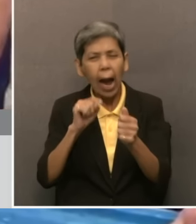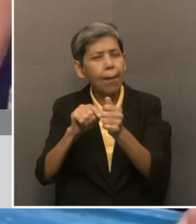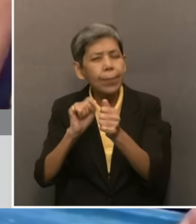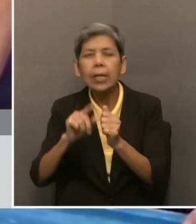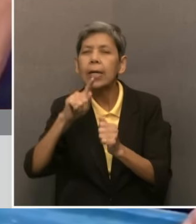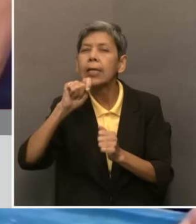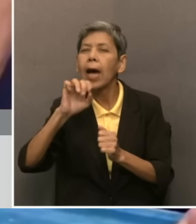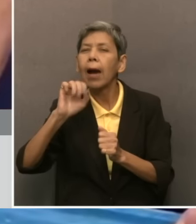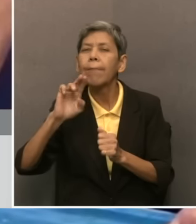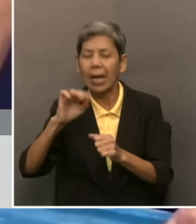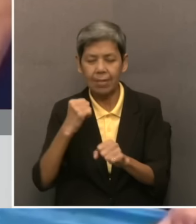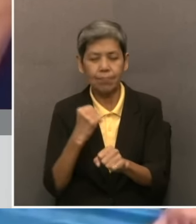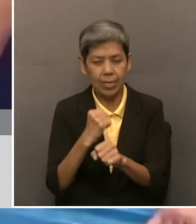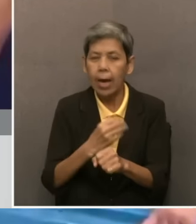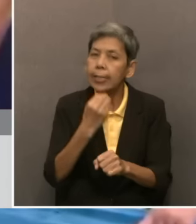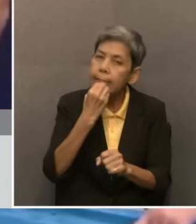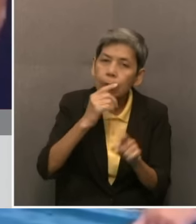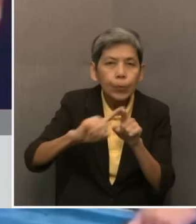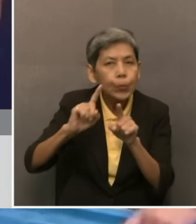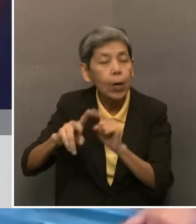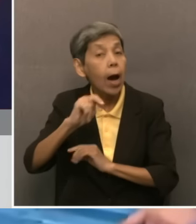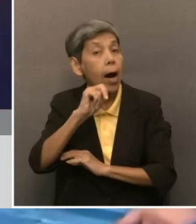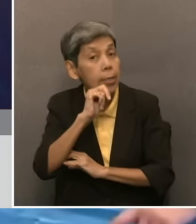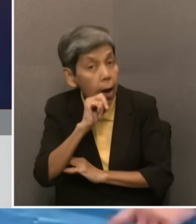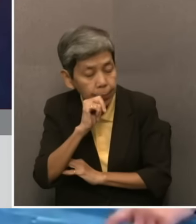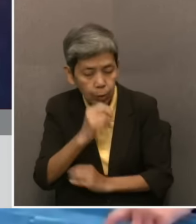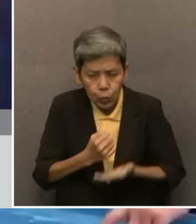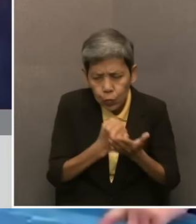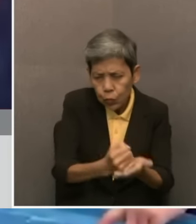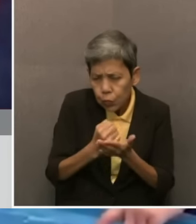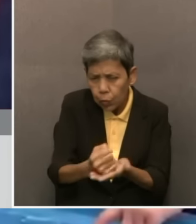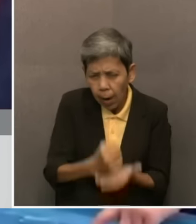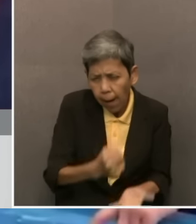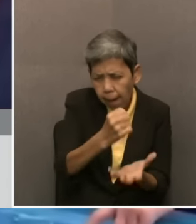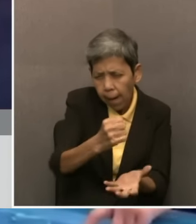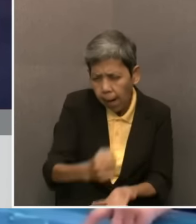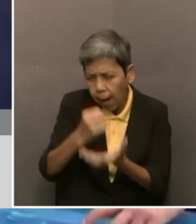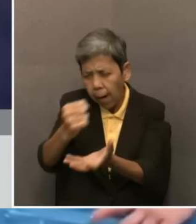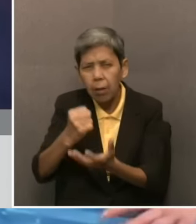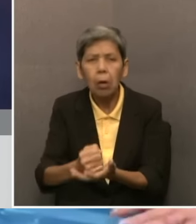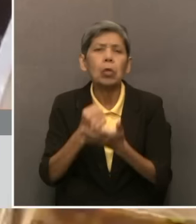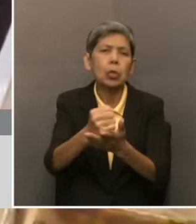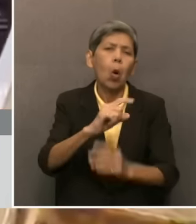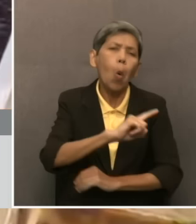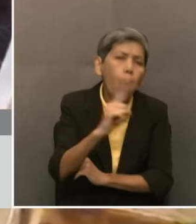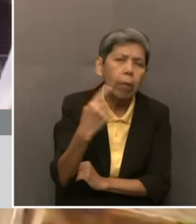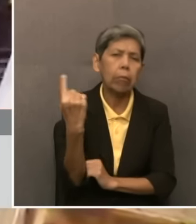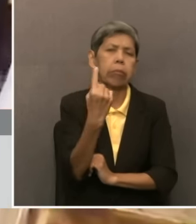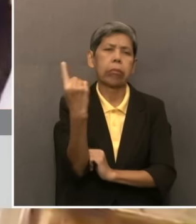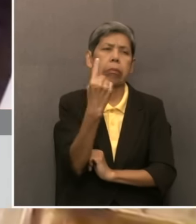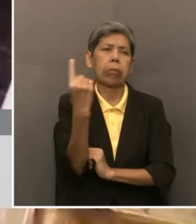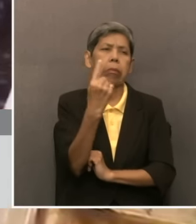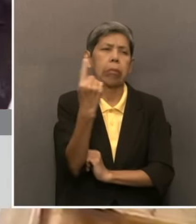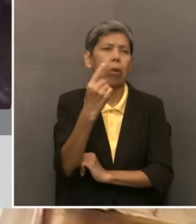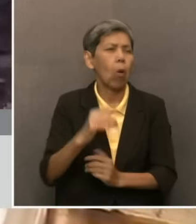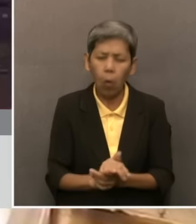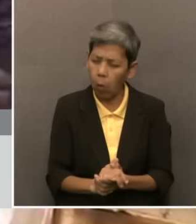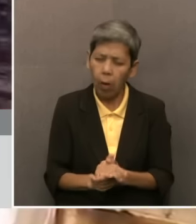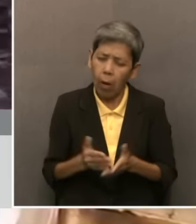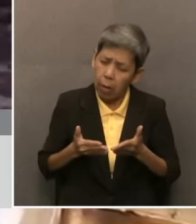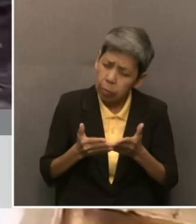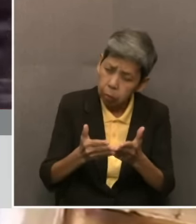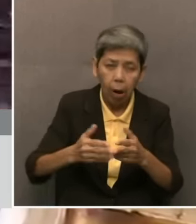นะครับก็ลำเลียงอาหารน้ำดื่มเข้าไปช่วยเหลือแล้วแต่ส่งได้เพียงวันละมื้อเท่านั้นเพราะว่าแบบการเดินทางเข้า